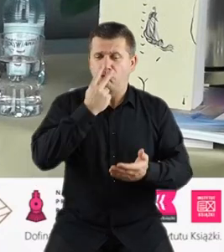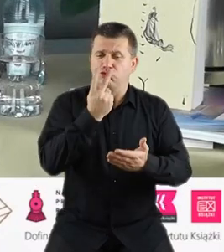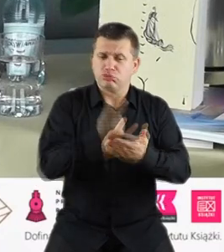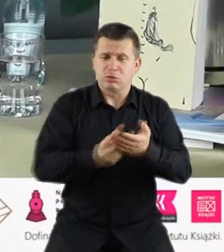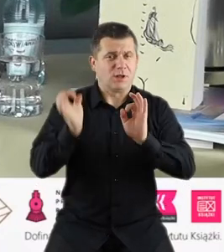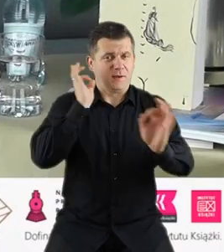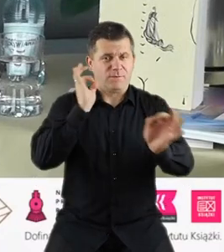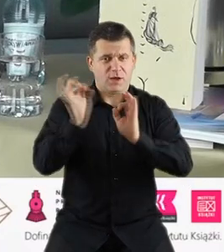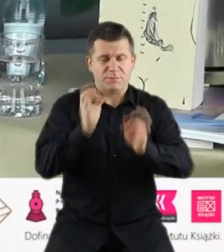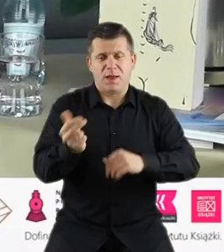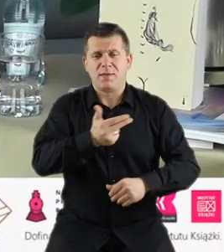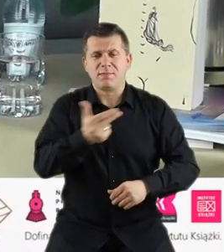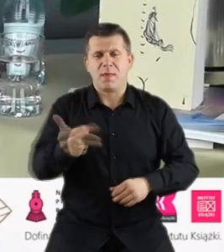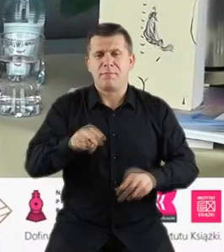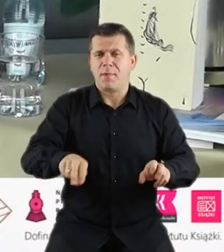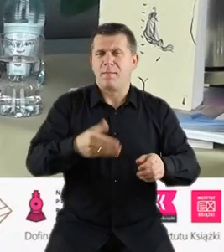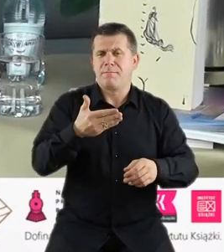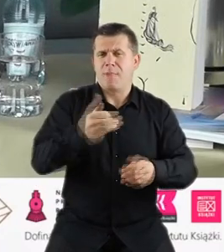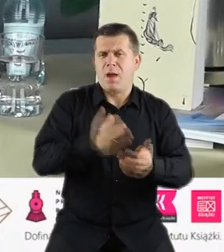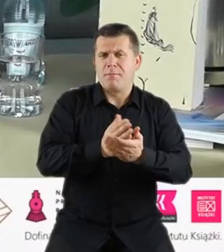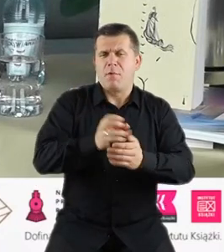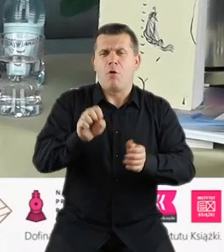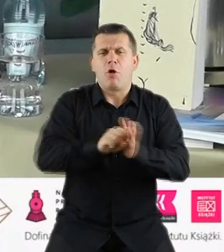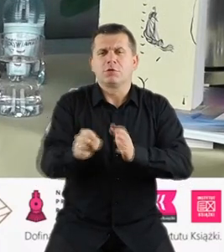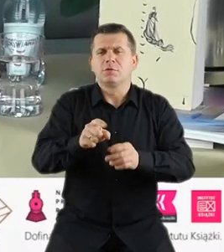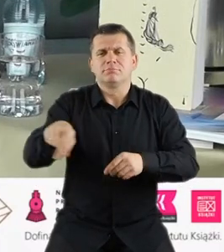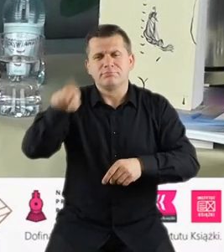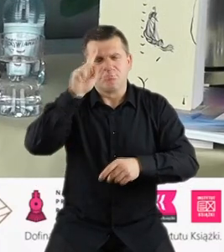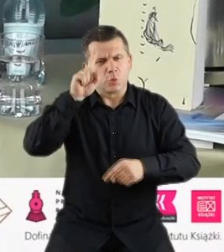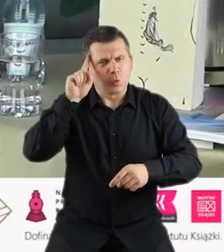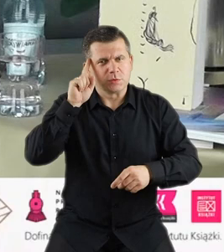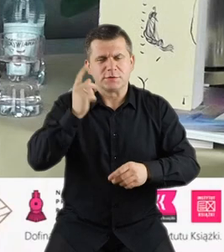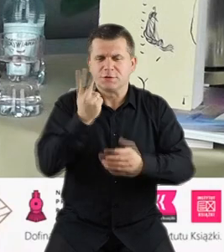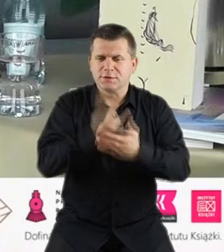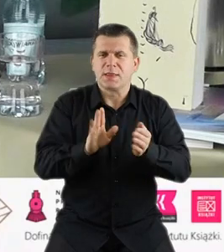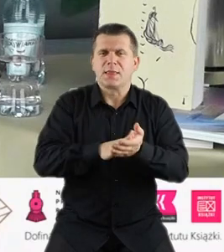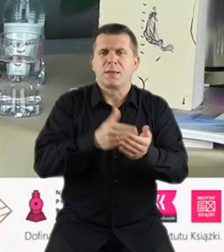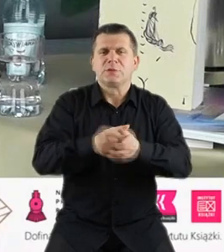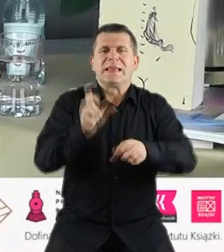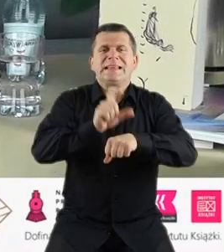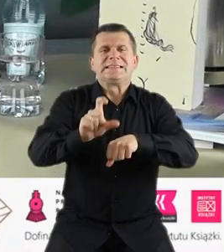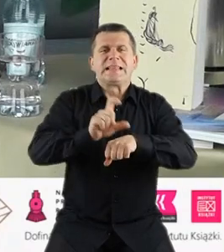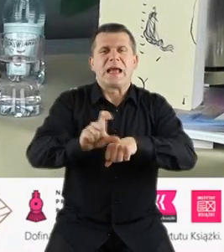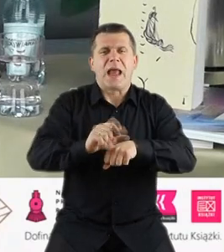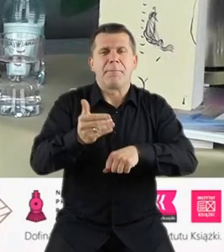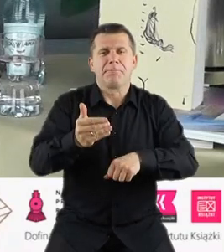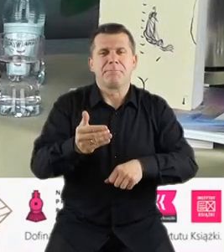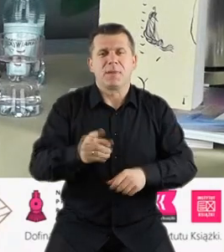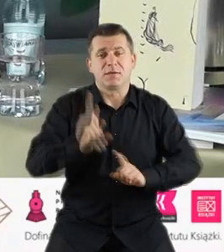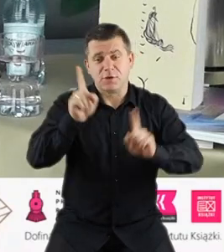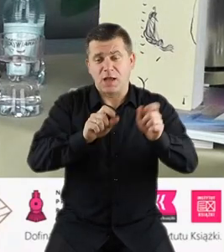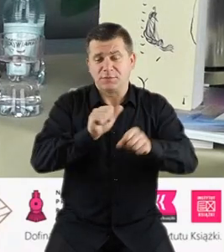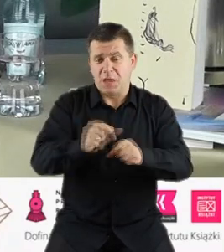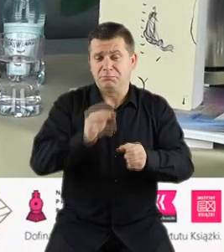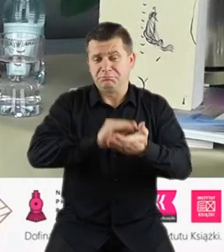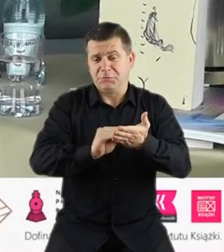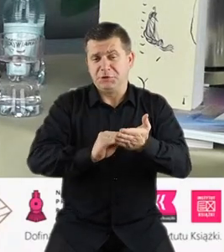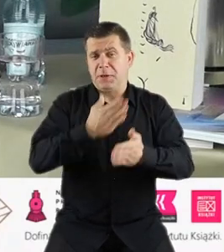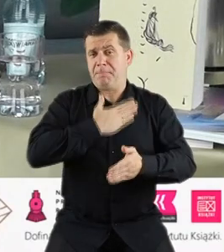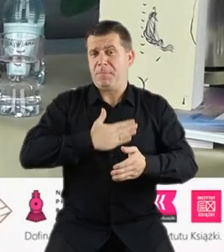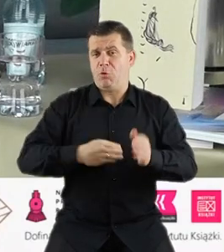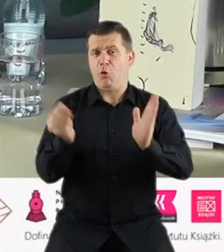czytam informacje na temat mapy od czytelników, na przykład na Instagramie, tak? Czasem zdarza się jakiś miły